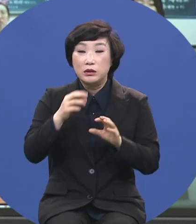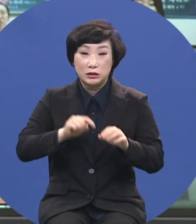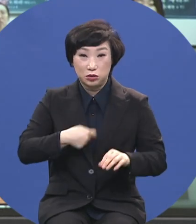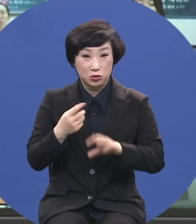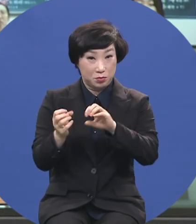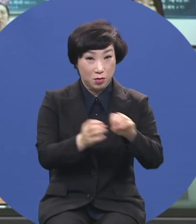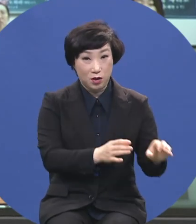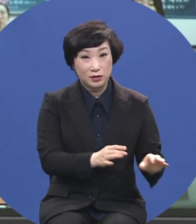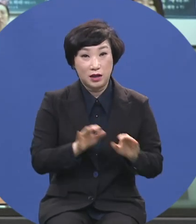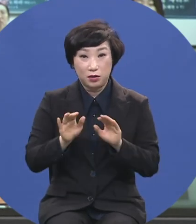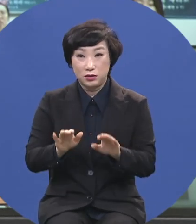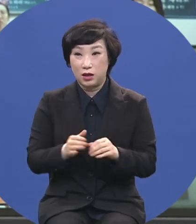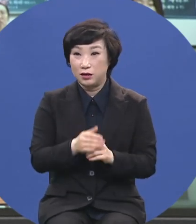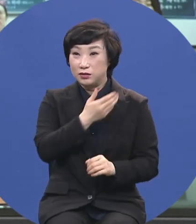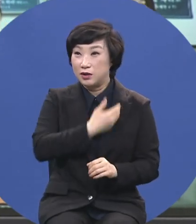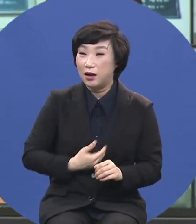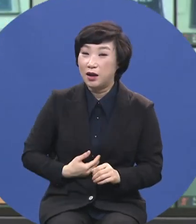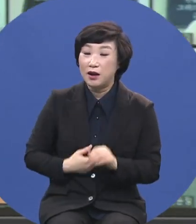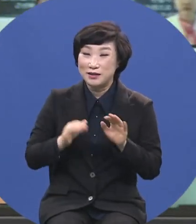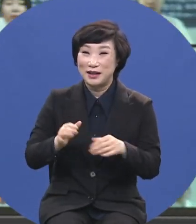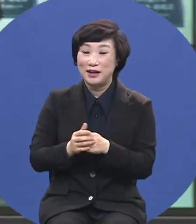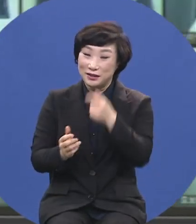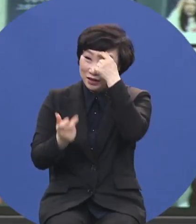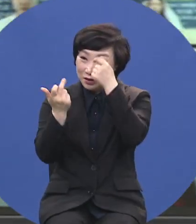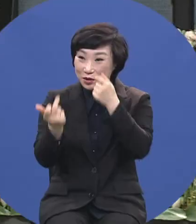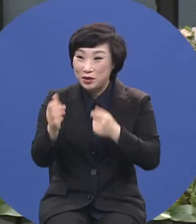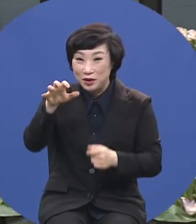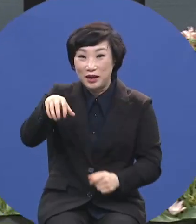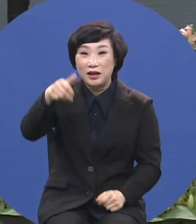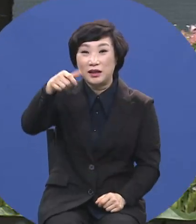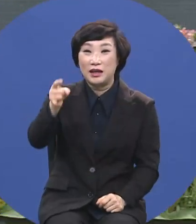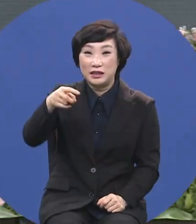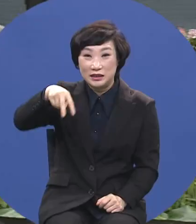응? 제자들이 겟세마네 동산에서